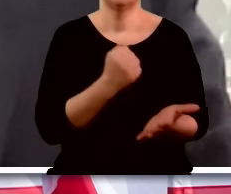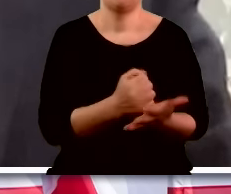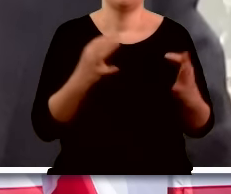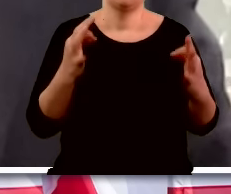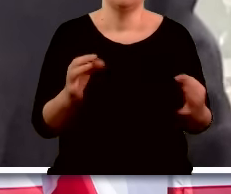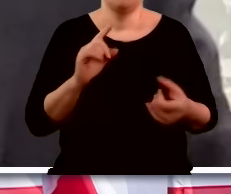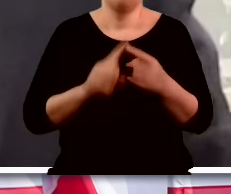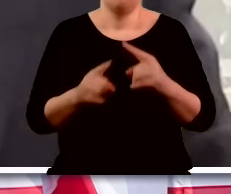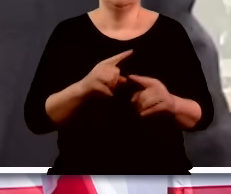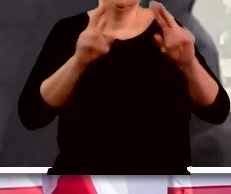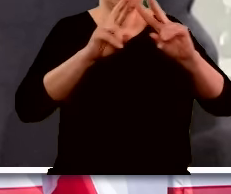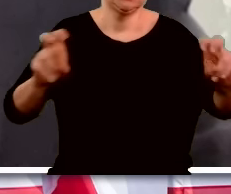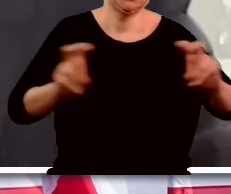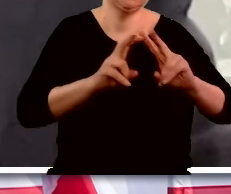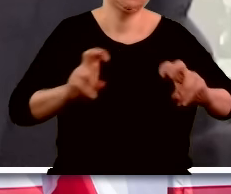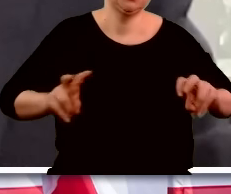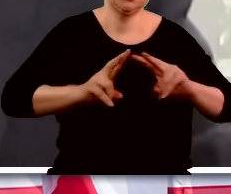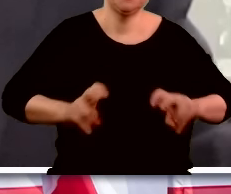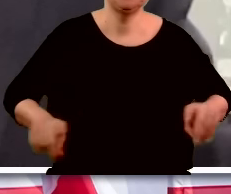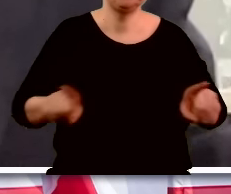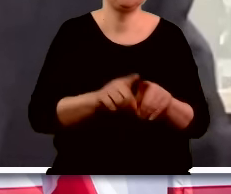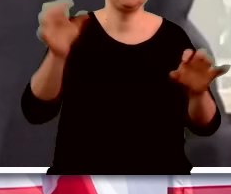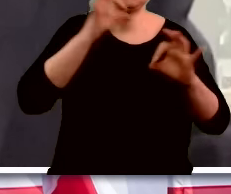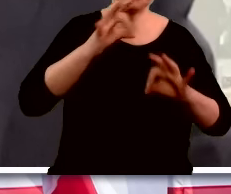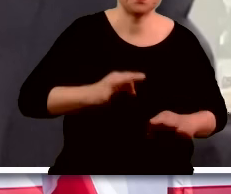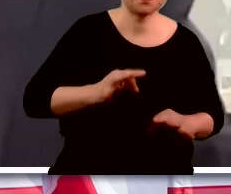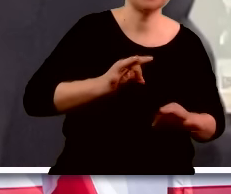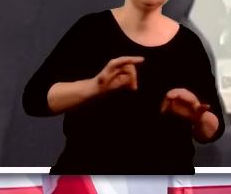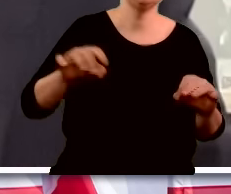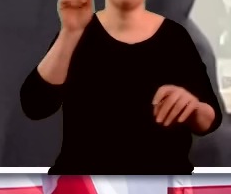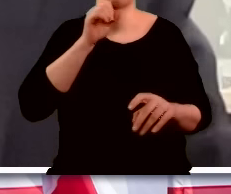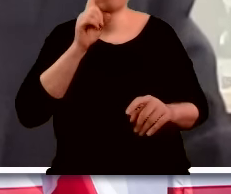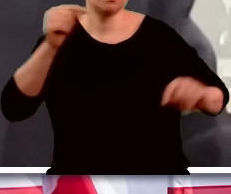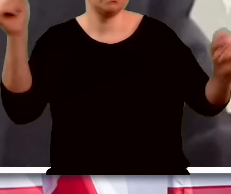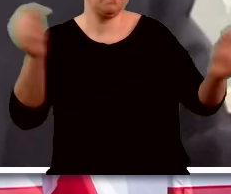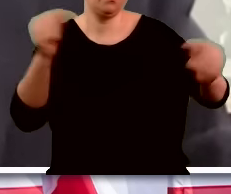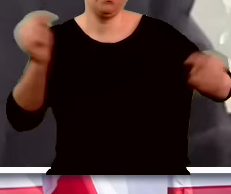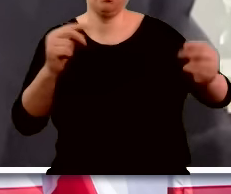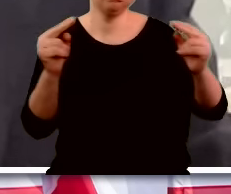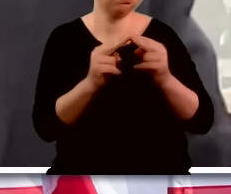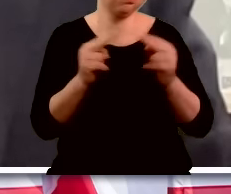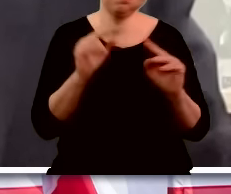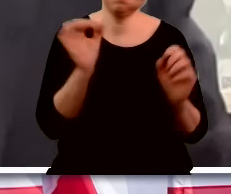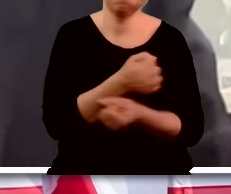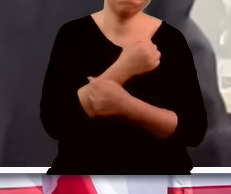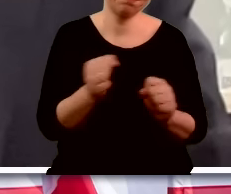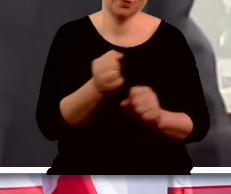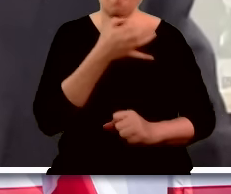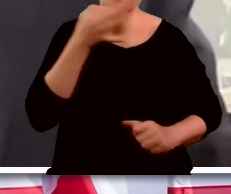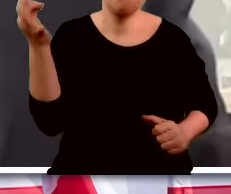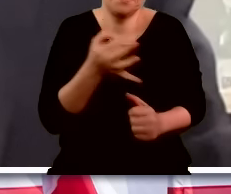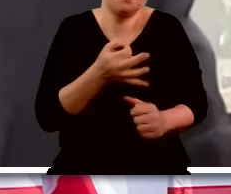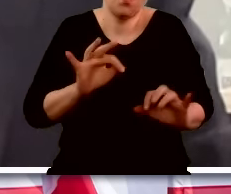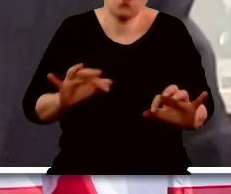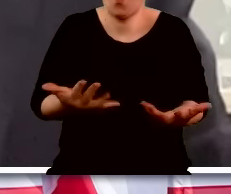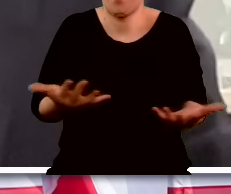No i tutaj również pani poseł z panem posłem nie mogli dojść do ładu, kiedy zadałem, zdawać by się mogło, proste